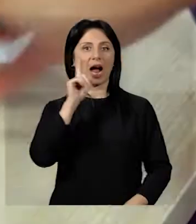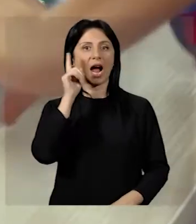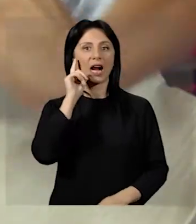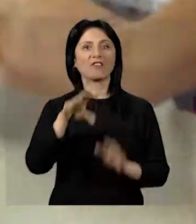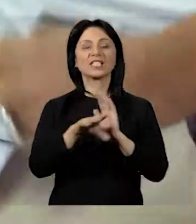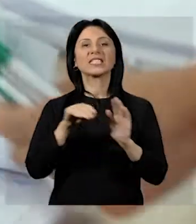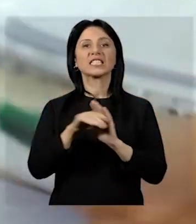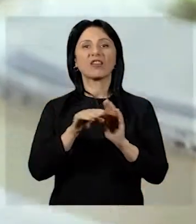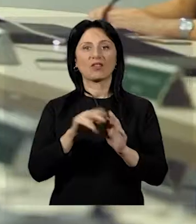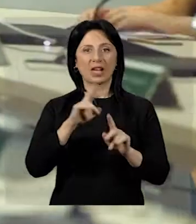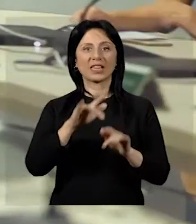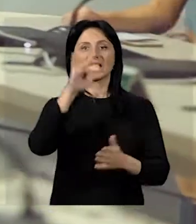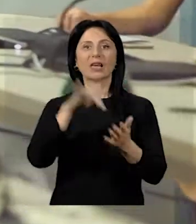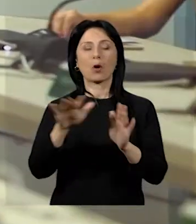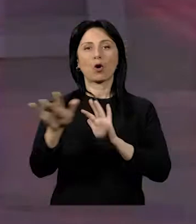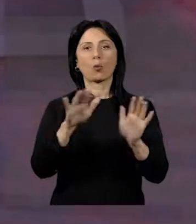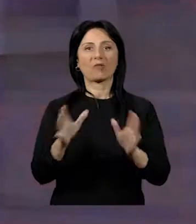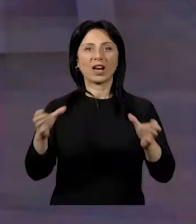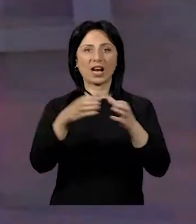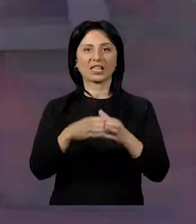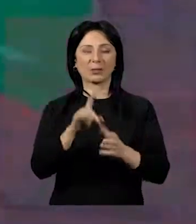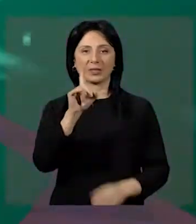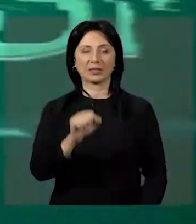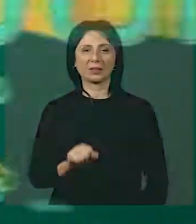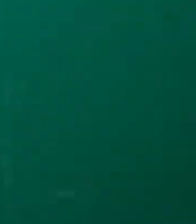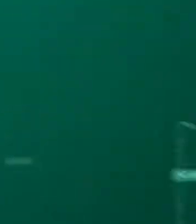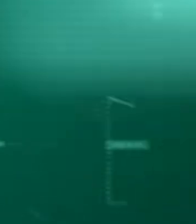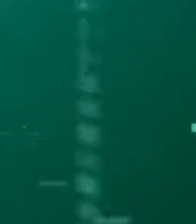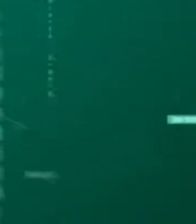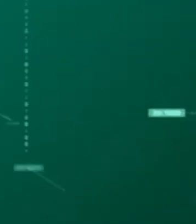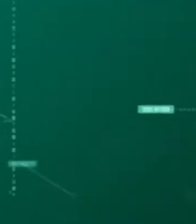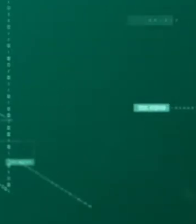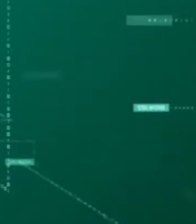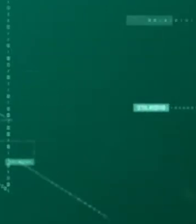քայլ է կատարում երիտասարդների ակտիվացման առումով ընտրական և քաղաքացիական գործընթացներում։